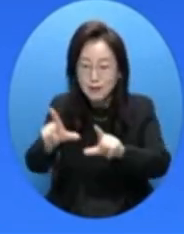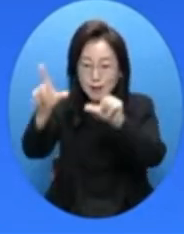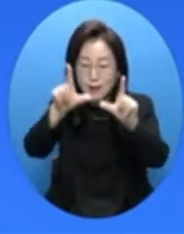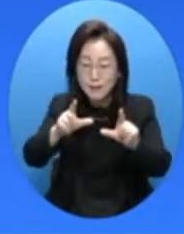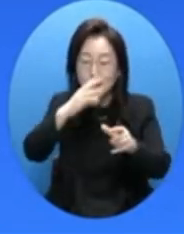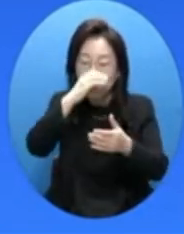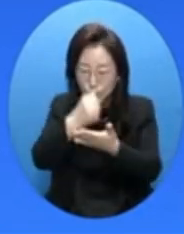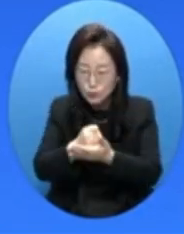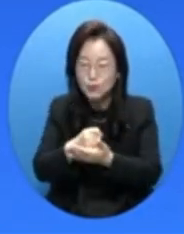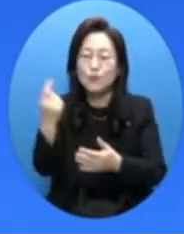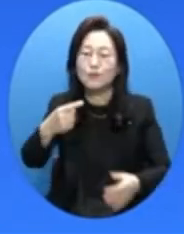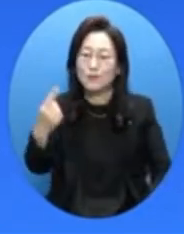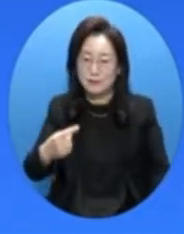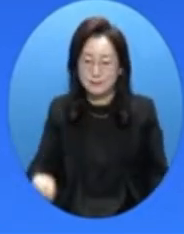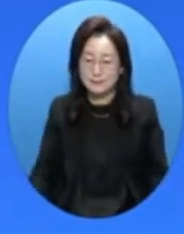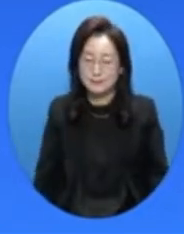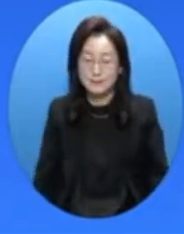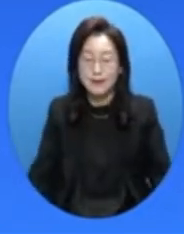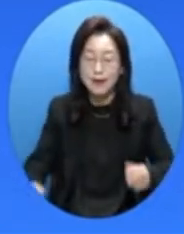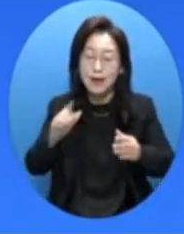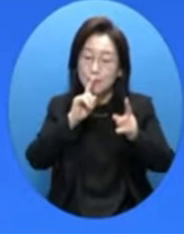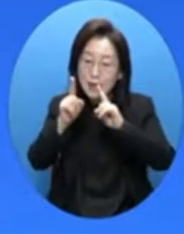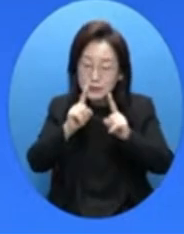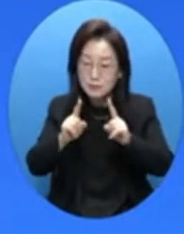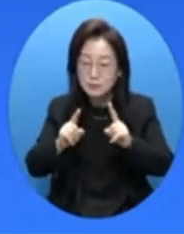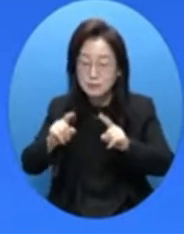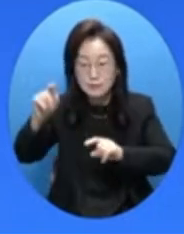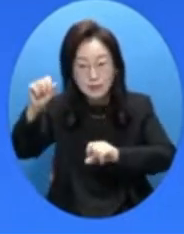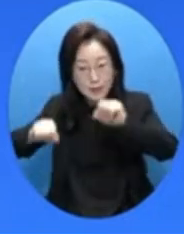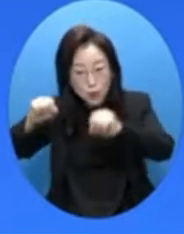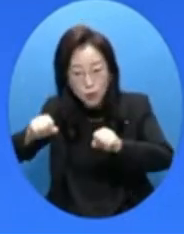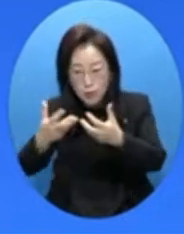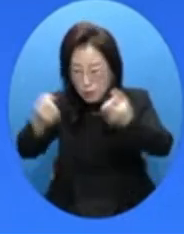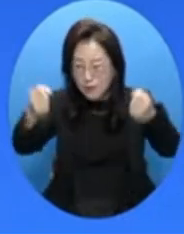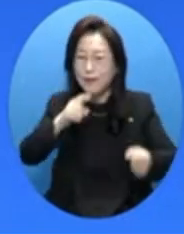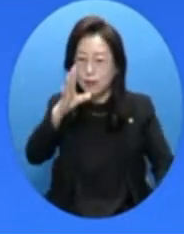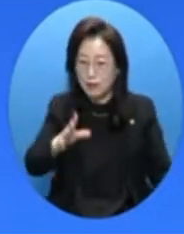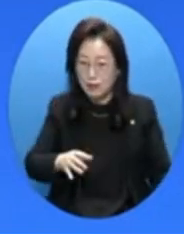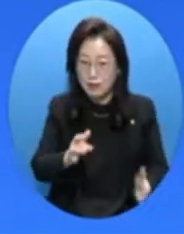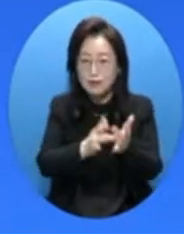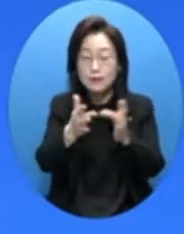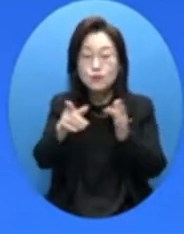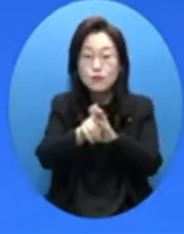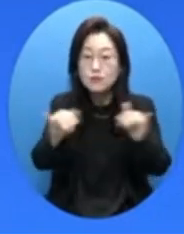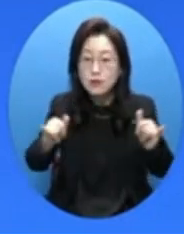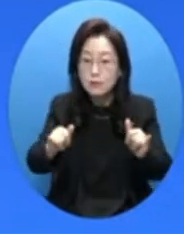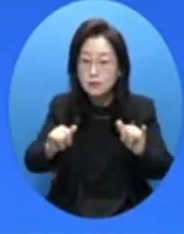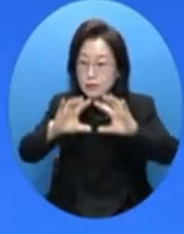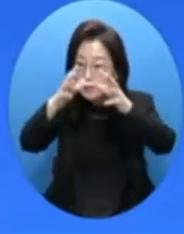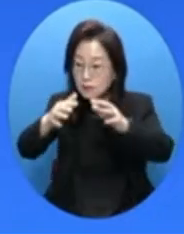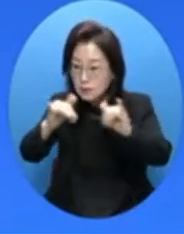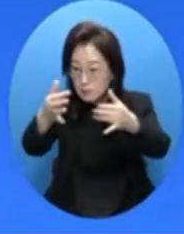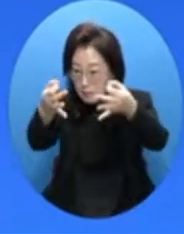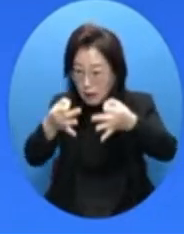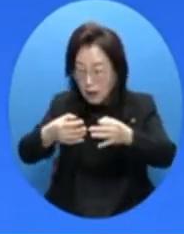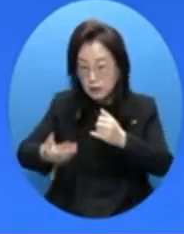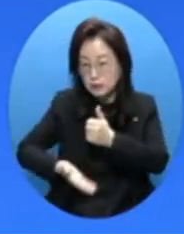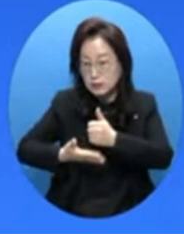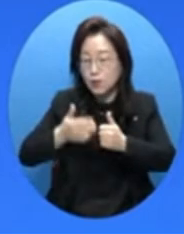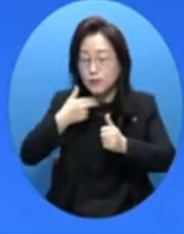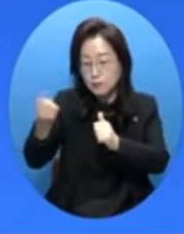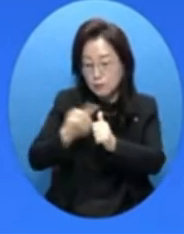되는 것입니다 말씀과 생활이 분리되어서는 안 됩니다 왜 예수님 사람들이 세상으로부터 칭찬을 받지 못하고